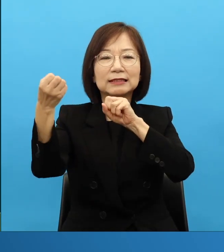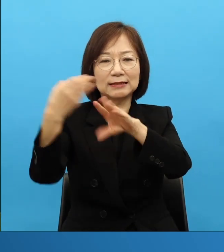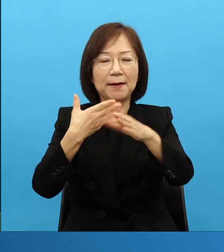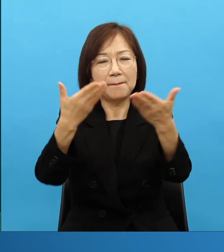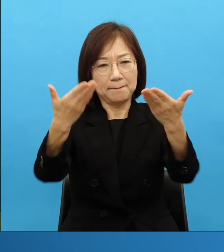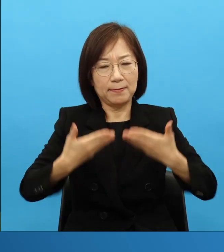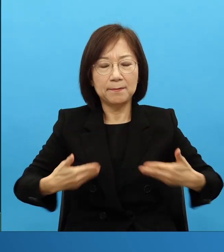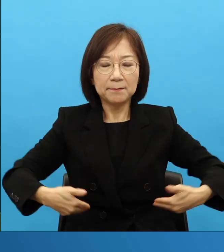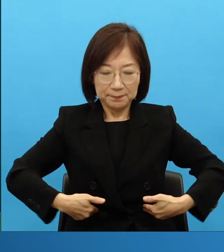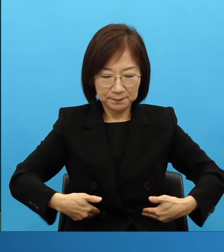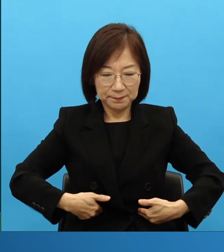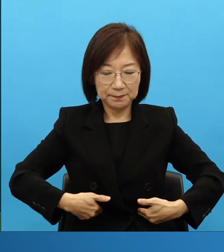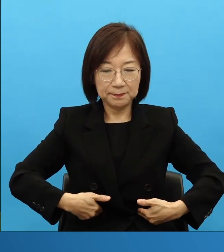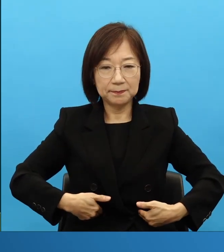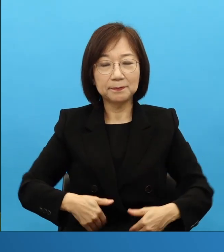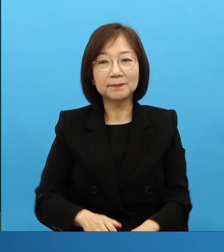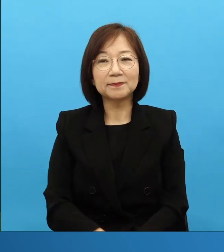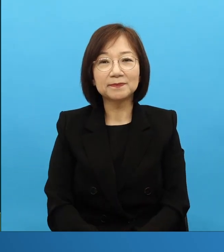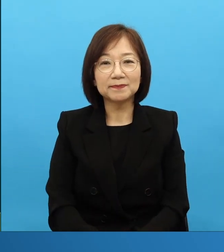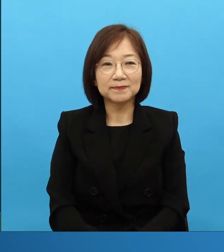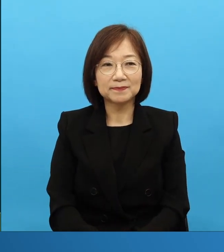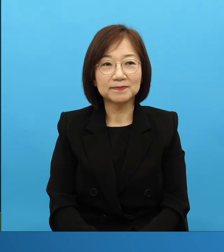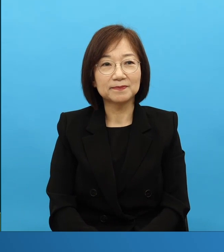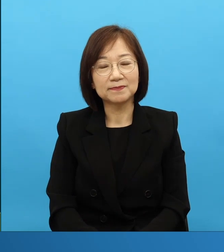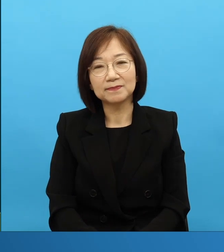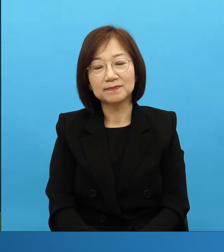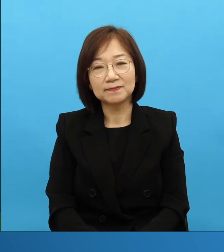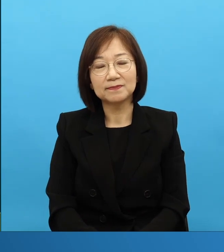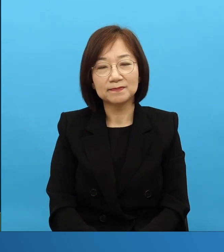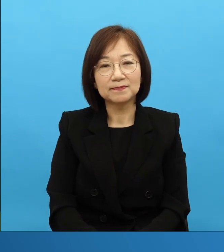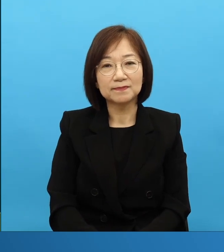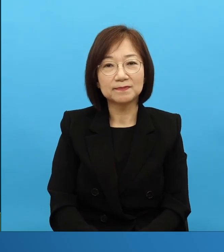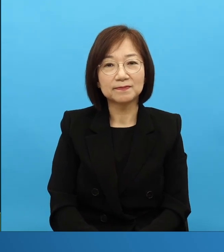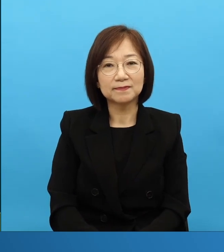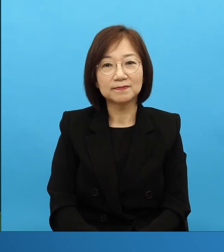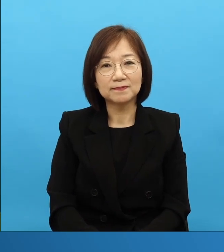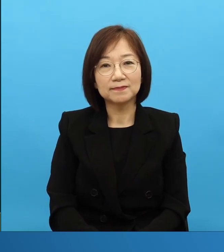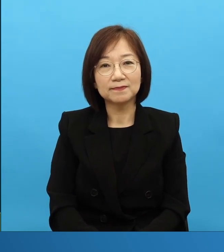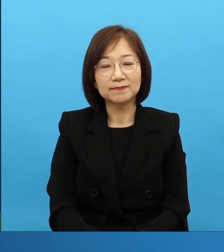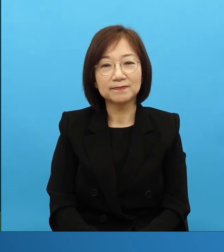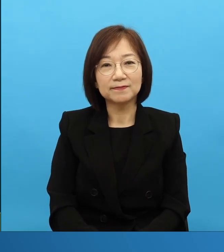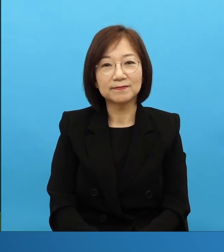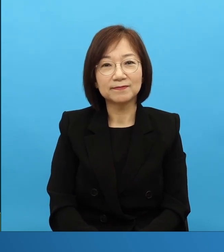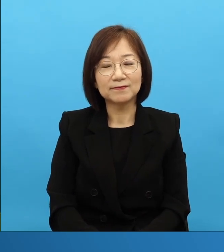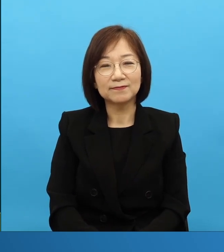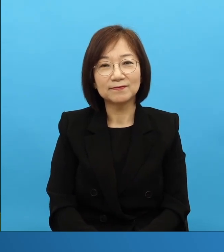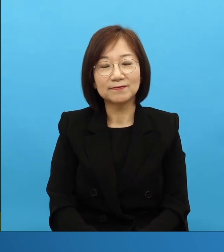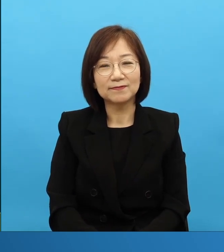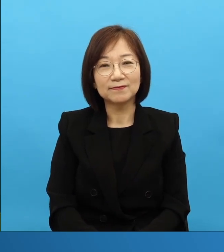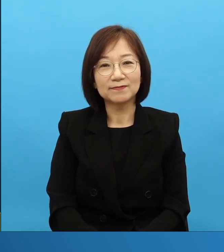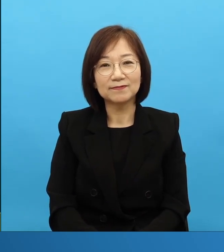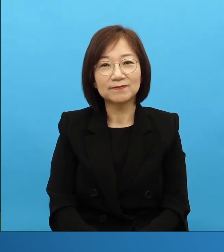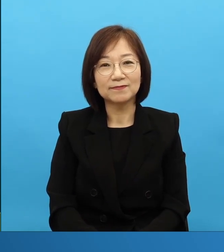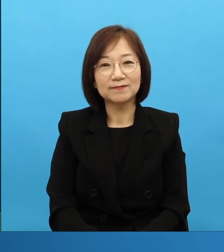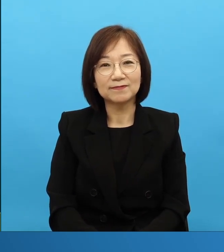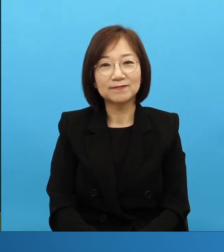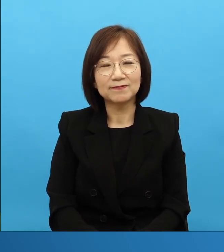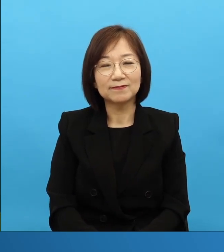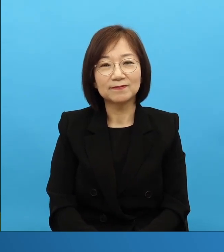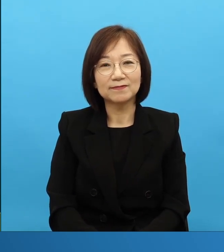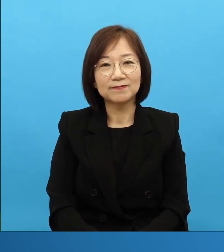precious missions convention, remnant conference ahead of us. You must be able to receive those answers. 어떤 면에 내 생이